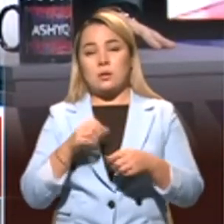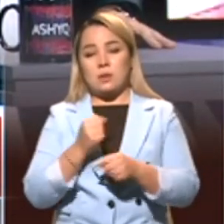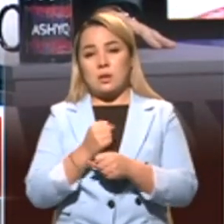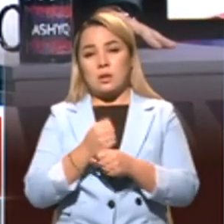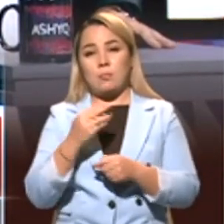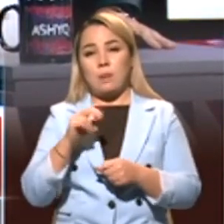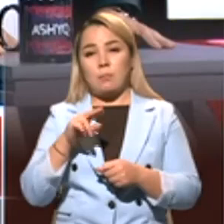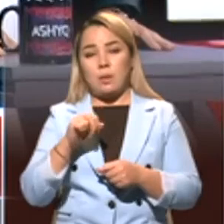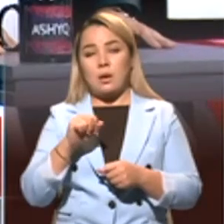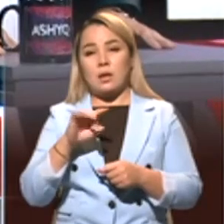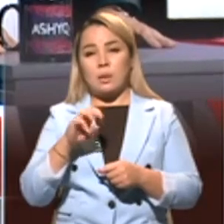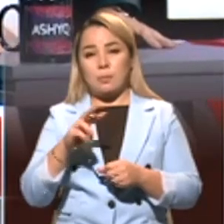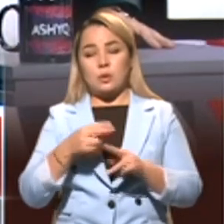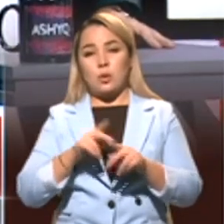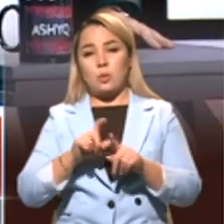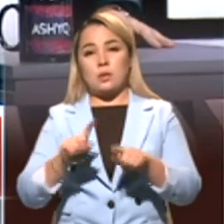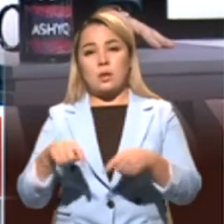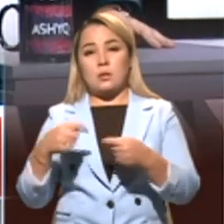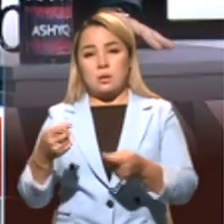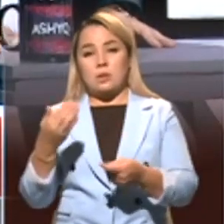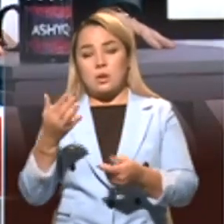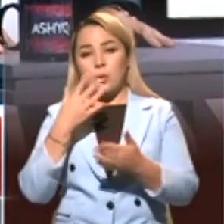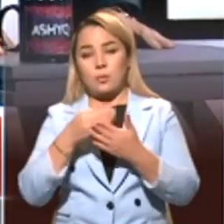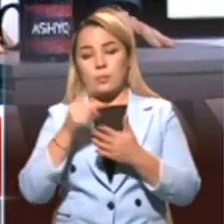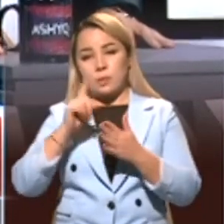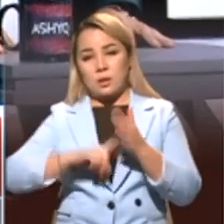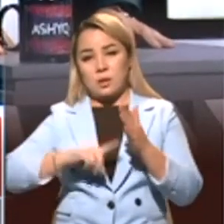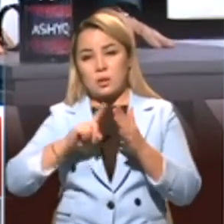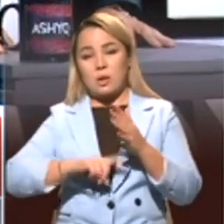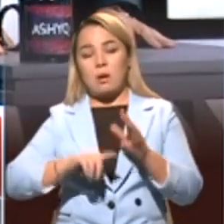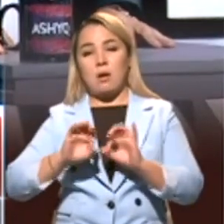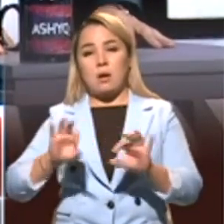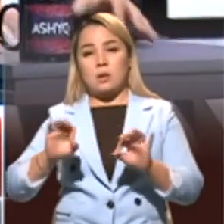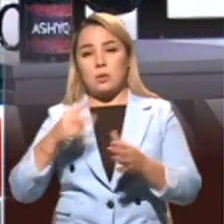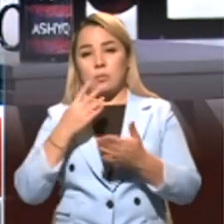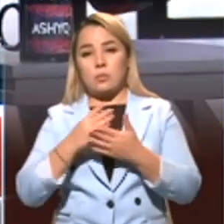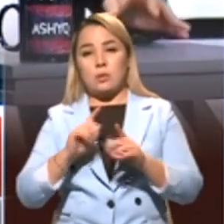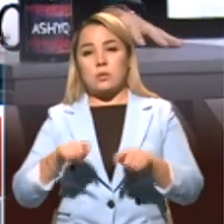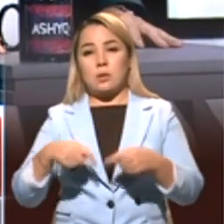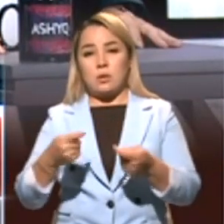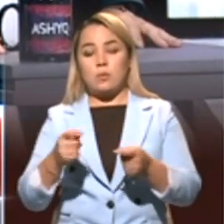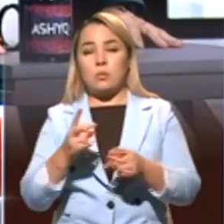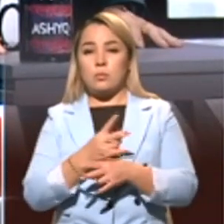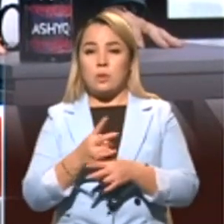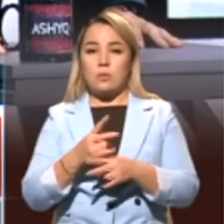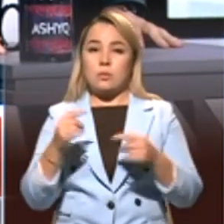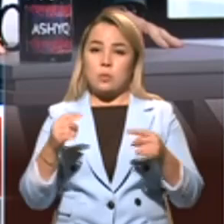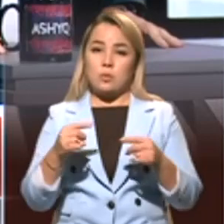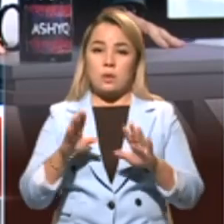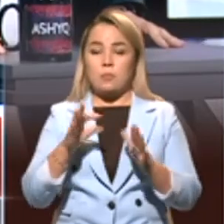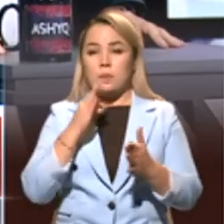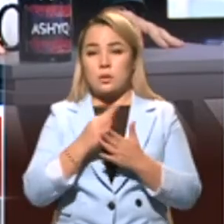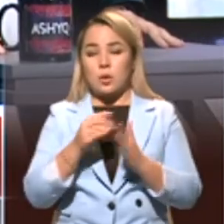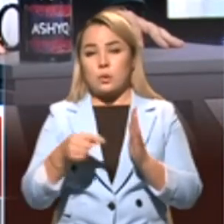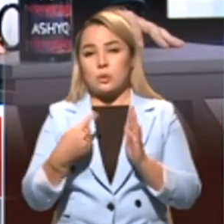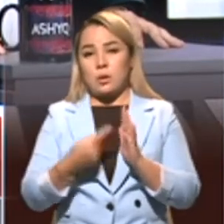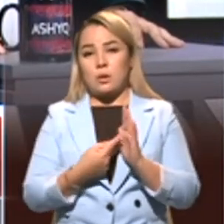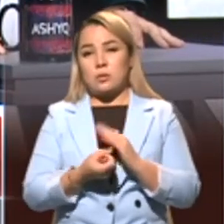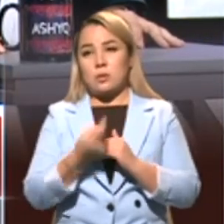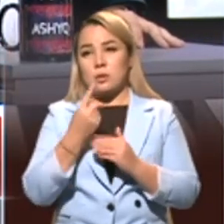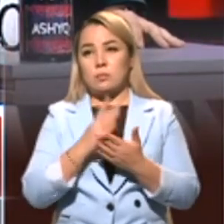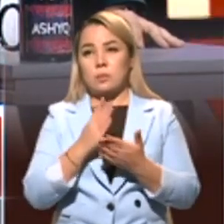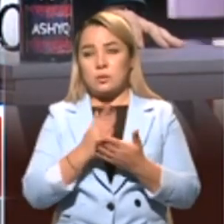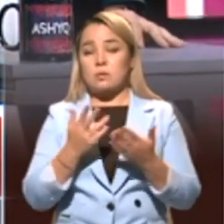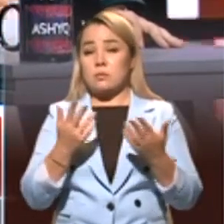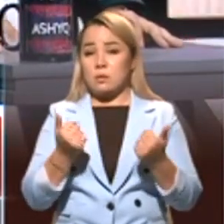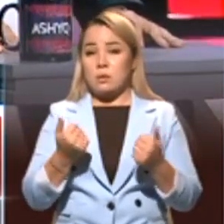жаңағы сөз беру Рим папасына, ол өзінің дінін туралы айтуына бұл қаншалықты зайырлы қоғамға лайықты деген сұрақ туындайды бұл жерде.